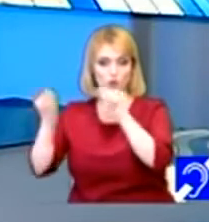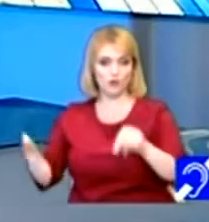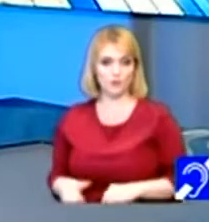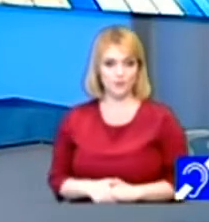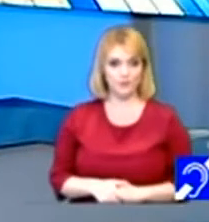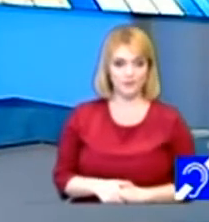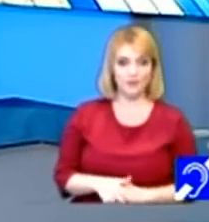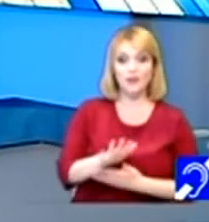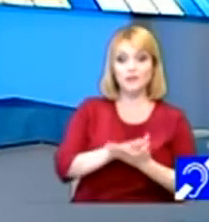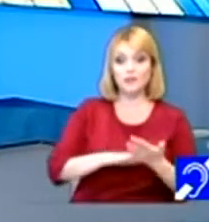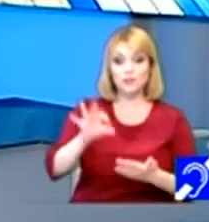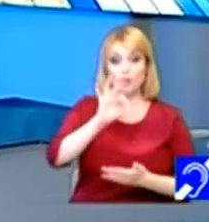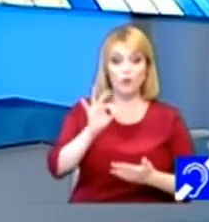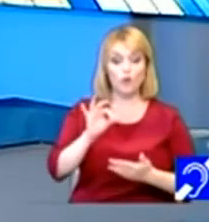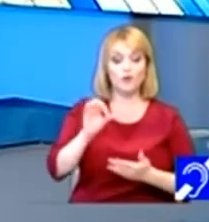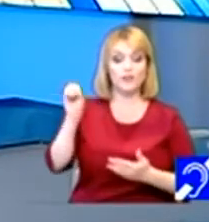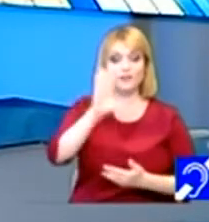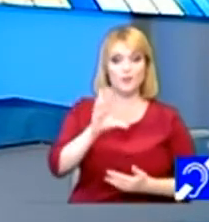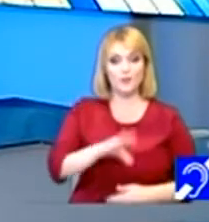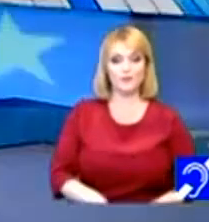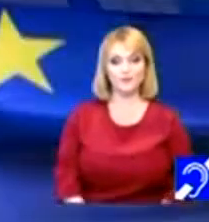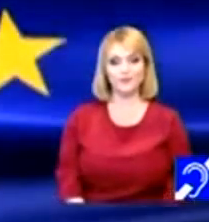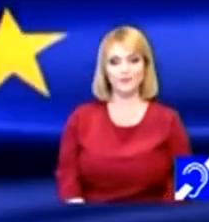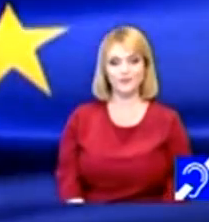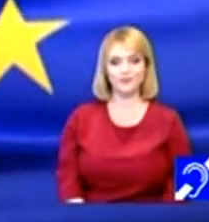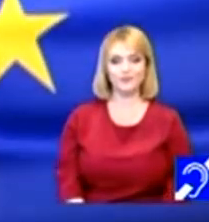continuare urmărim rubrica Europa Azi.